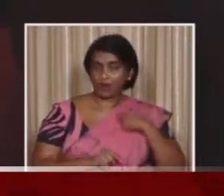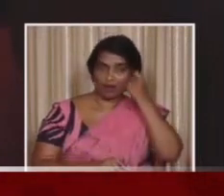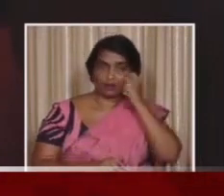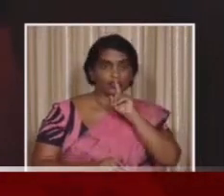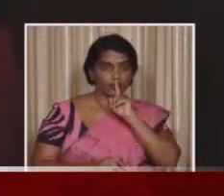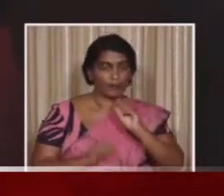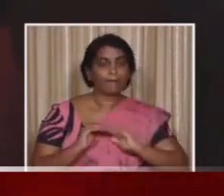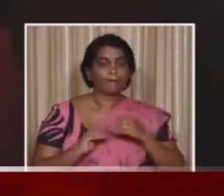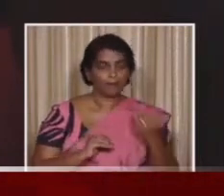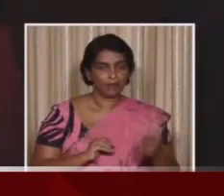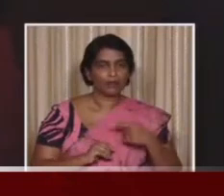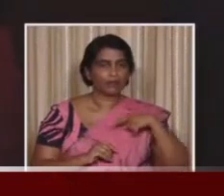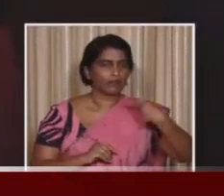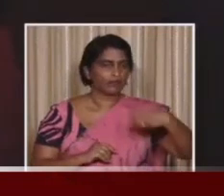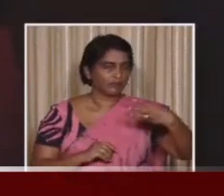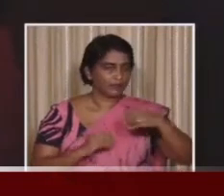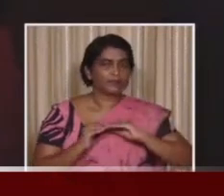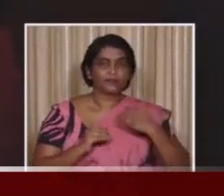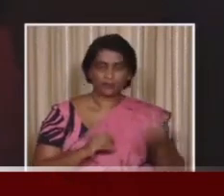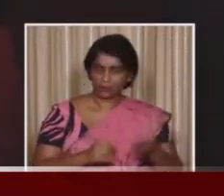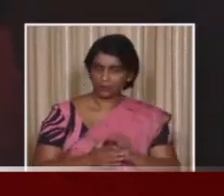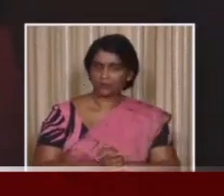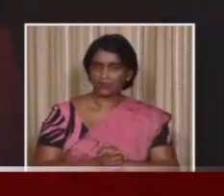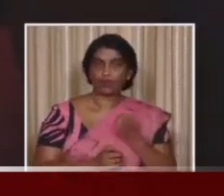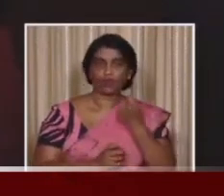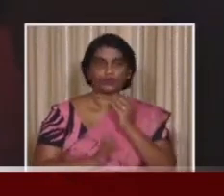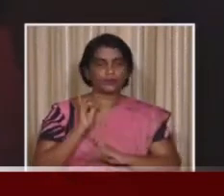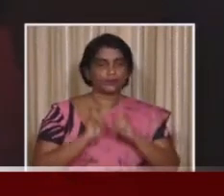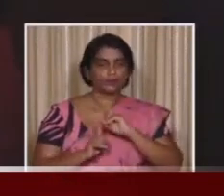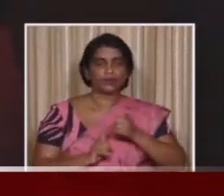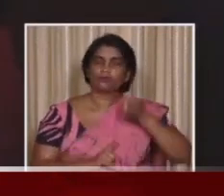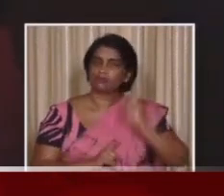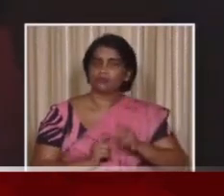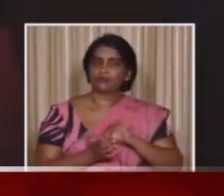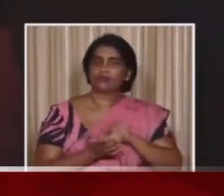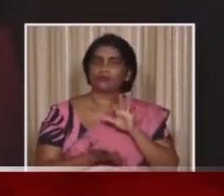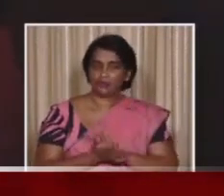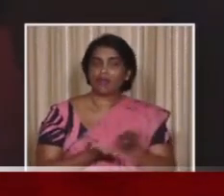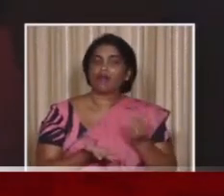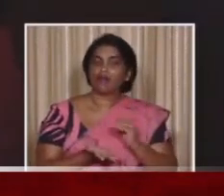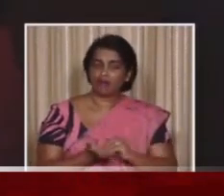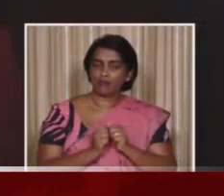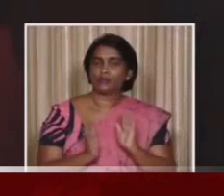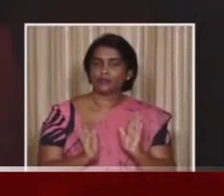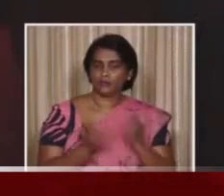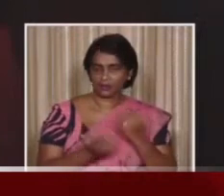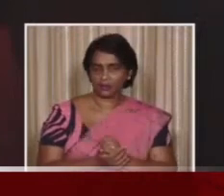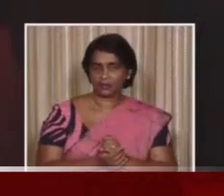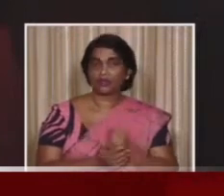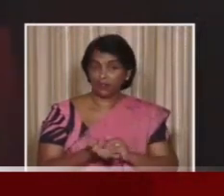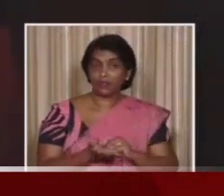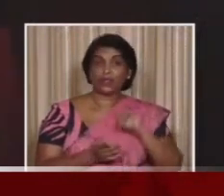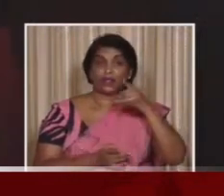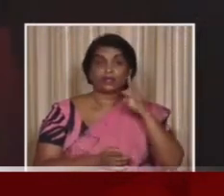தொடர்பாக கருத்தாடல்கள் இடம்பெற்று வந்திருந்தன. என்றாலும் இந்த பொருளாதார வங்குரோத்து நிலைக்கு யார் காரணம் என்பதை